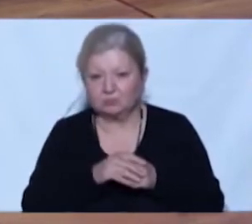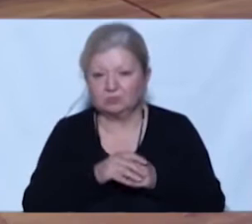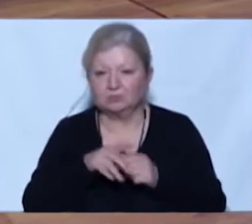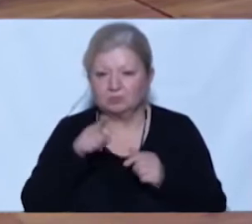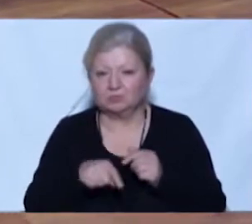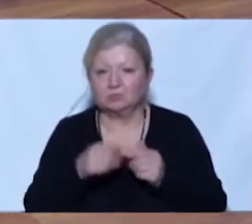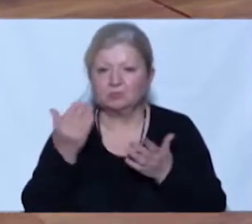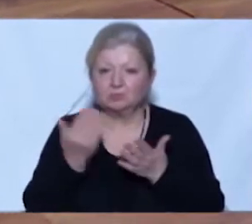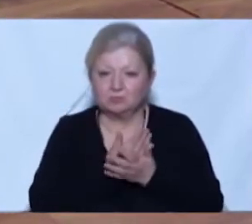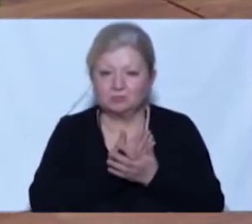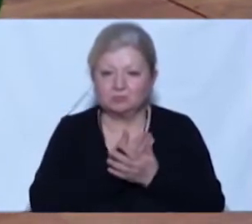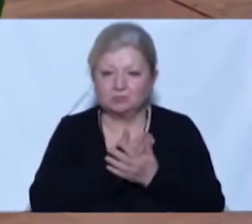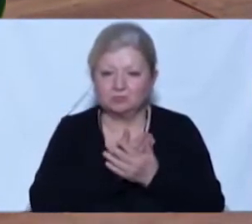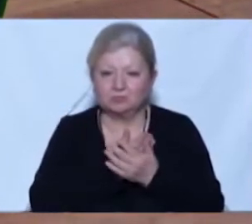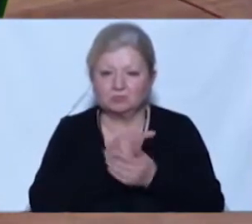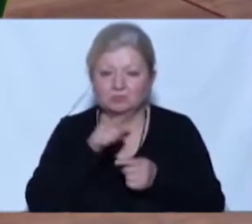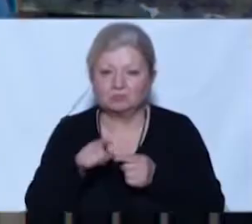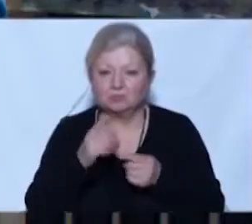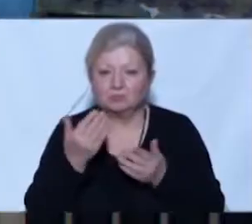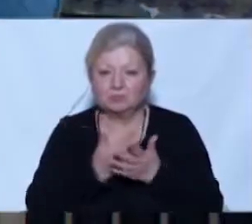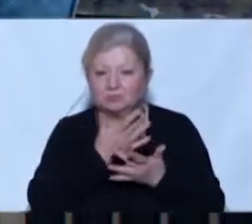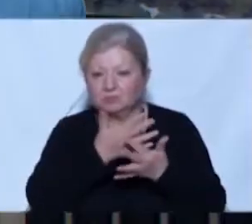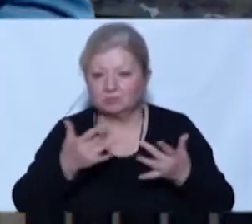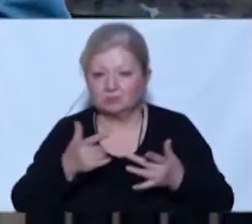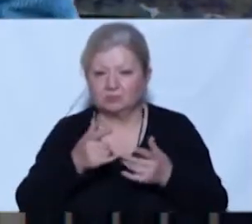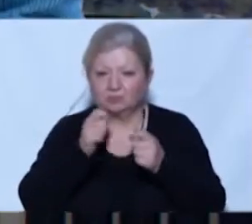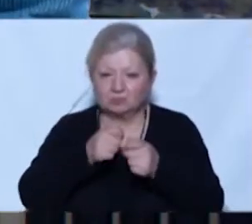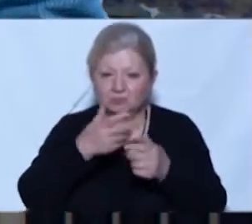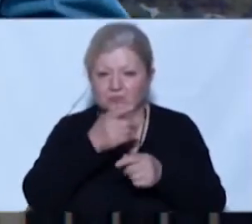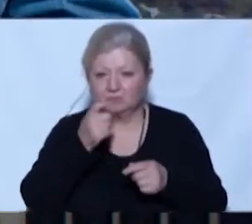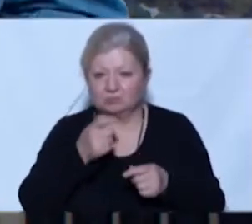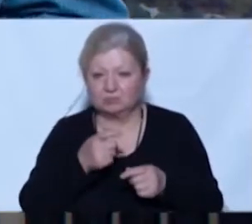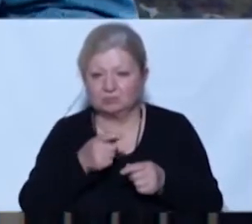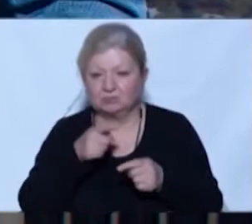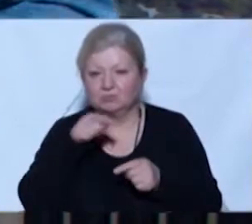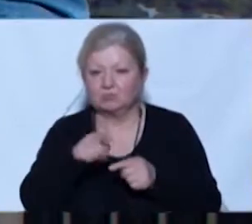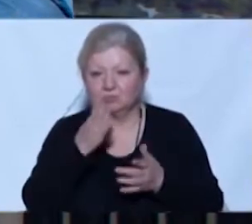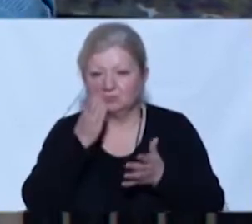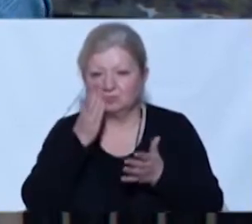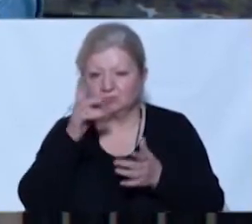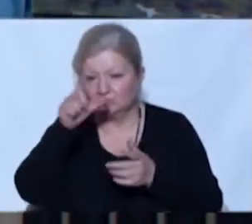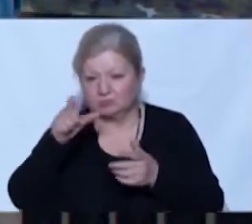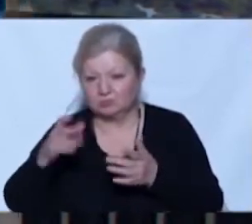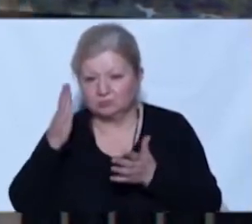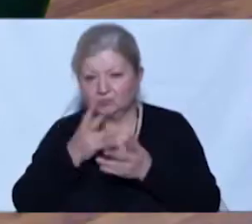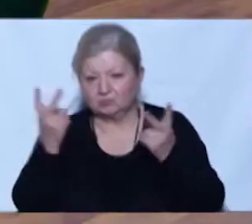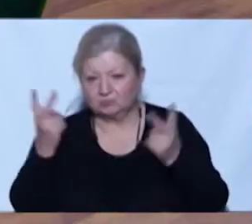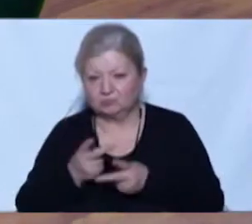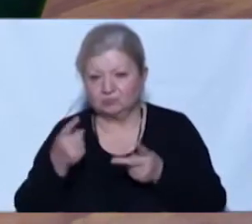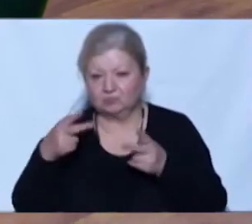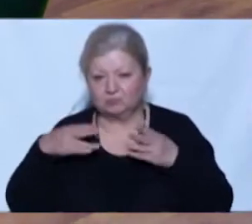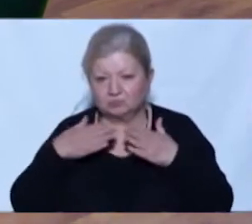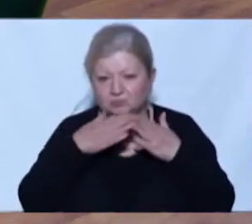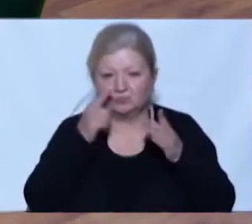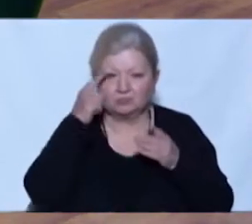და ახალი ის იარაღები და საშუალებები, რომლითაც ამ ადამიანებს ასეთი შორეული ნაოსნობის